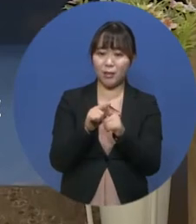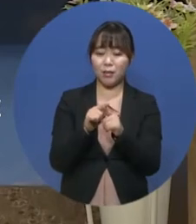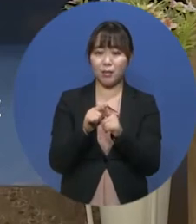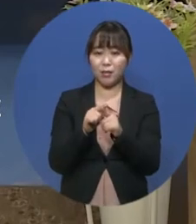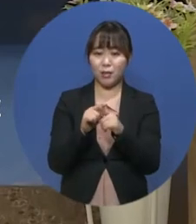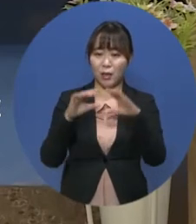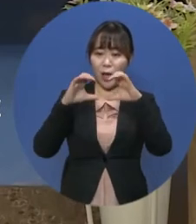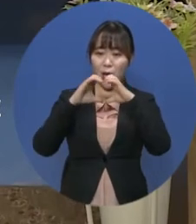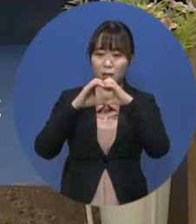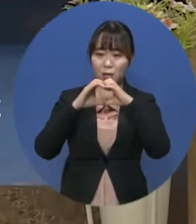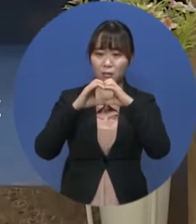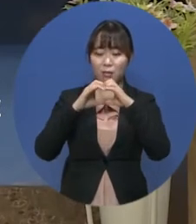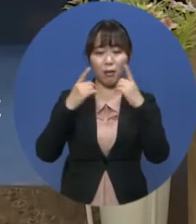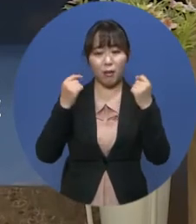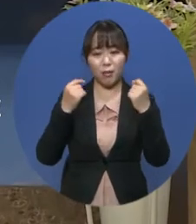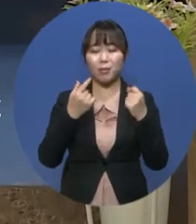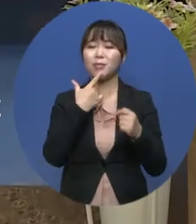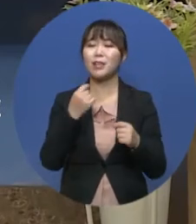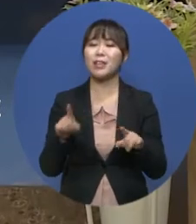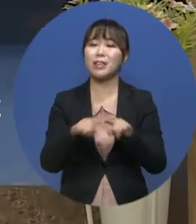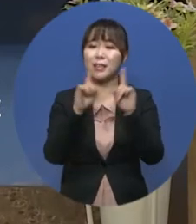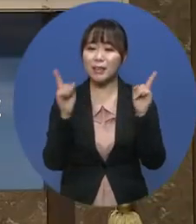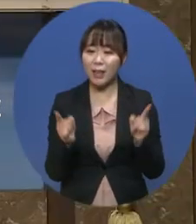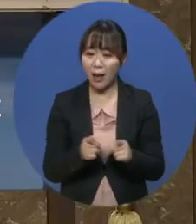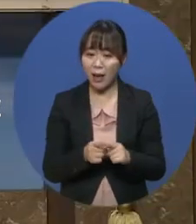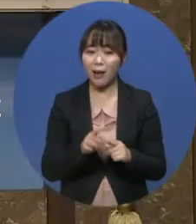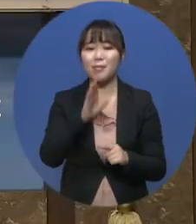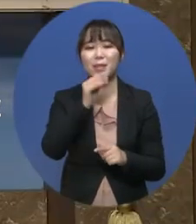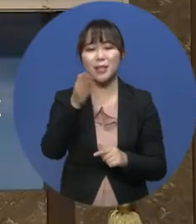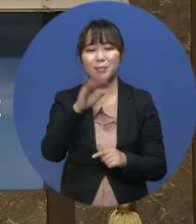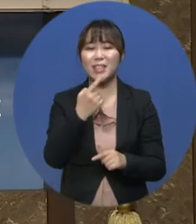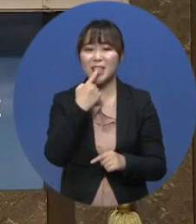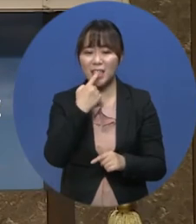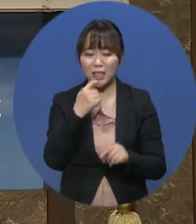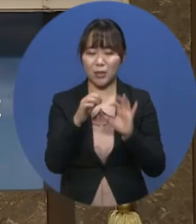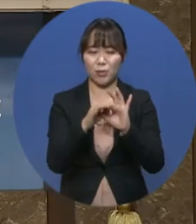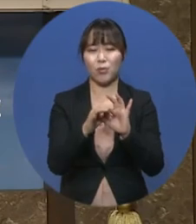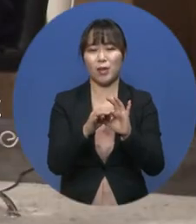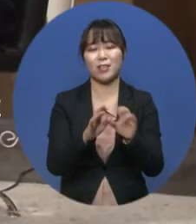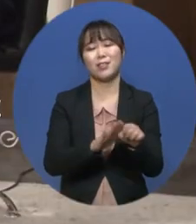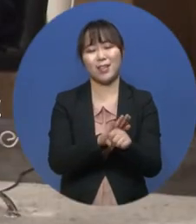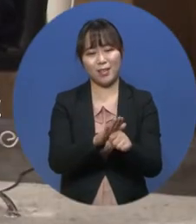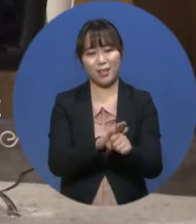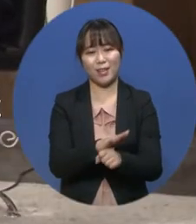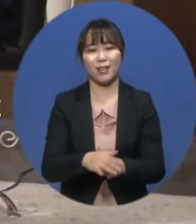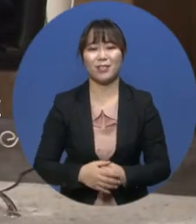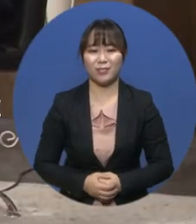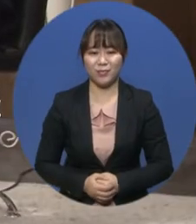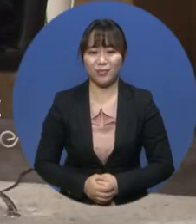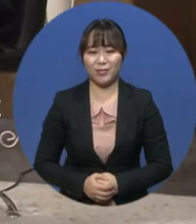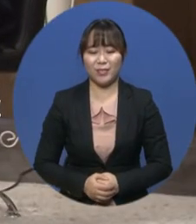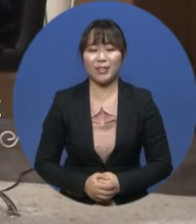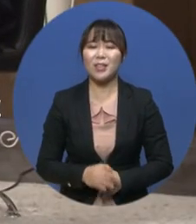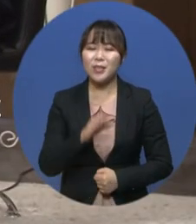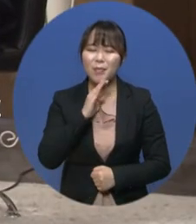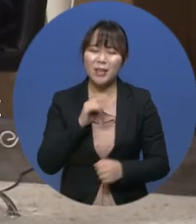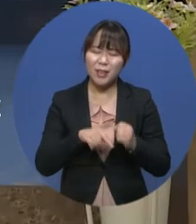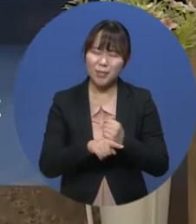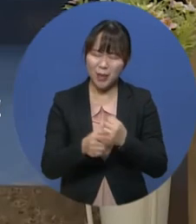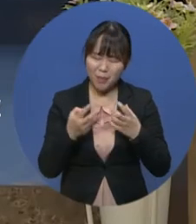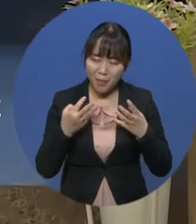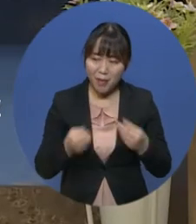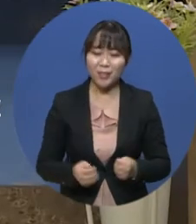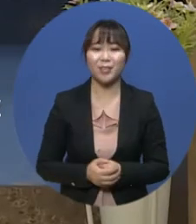사랑 표시자 알아줘요 생각이지만 지하를 통한 사랑이에요 아 정말 많은 의미가 담겨